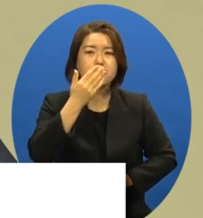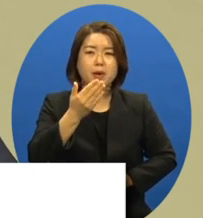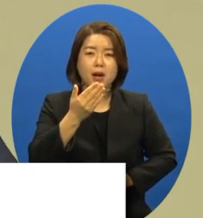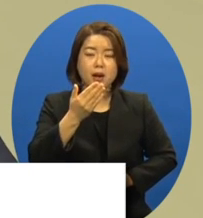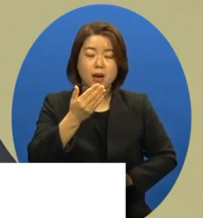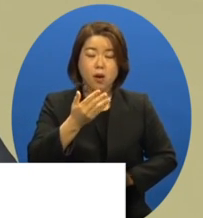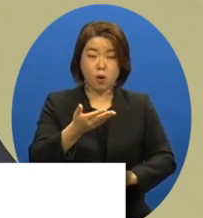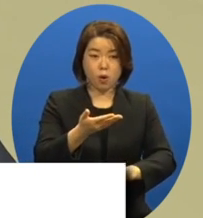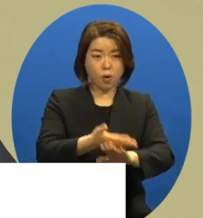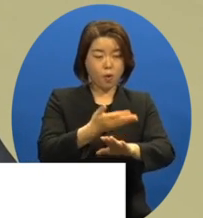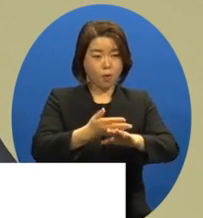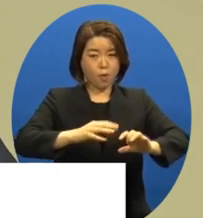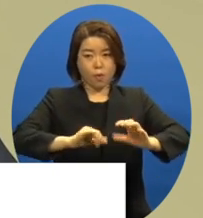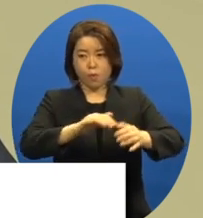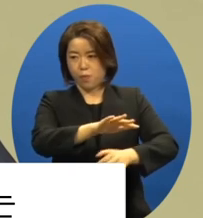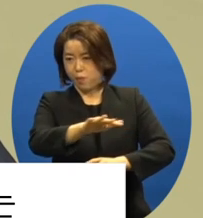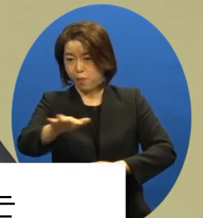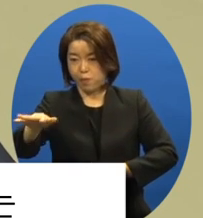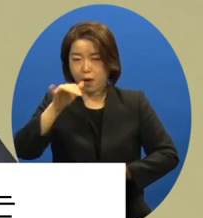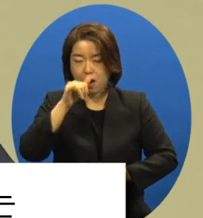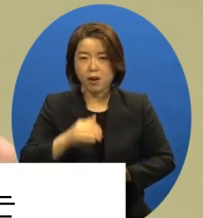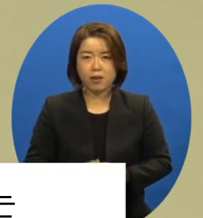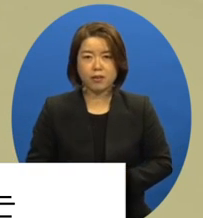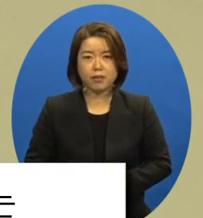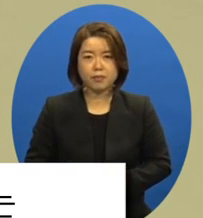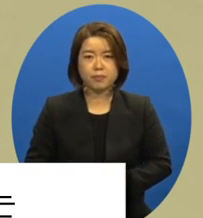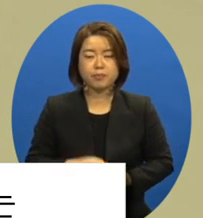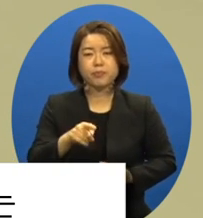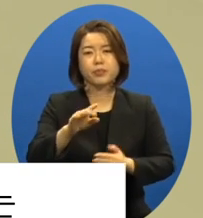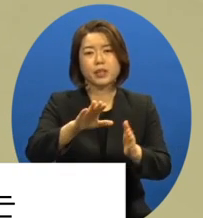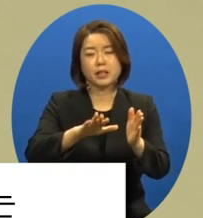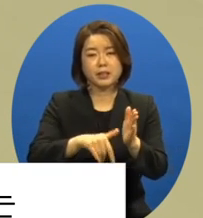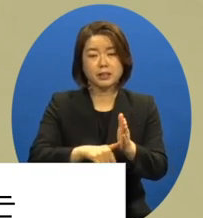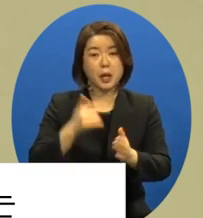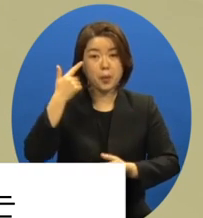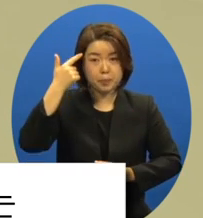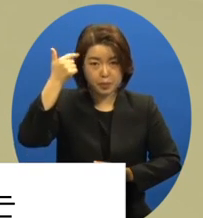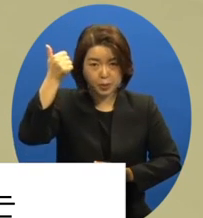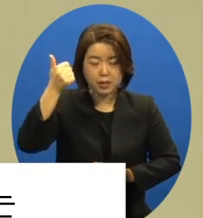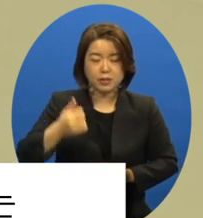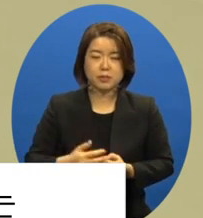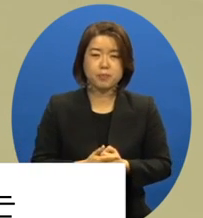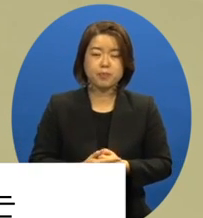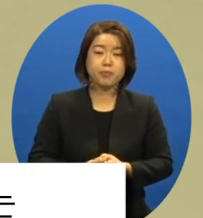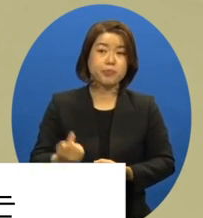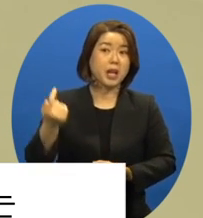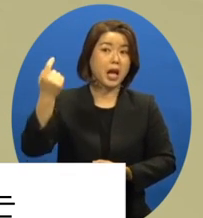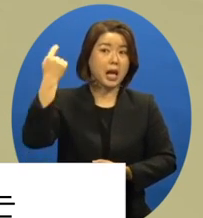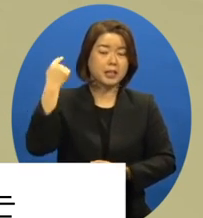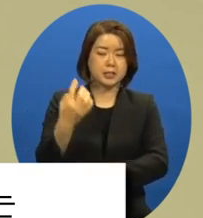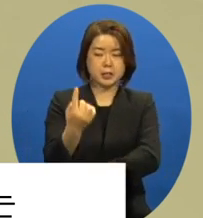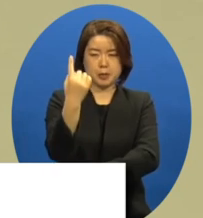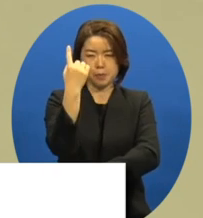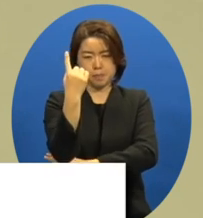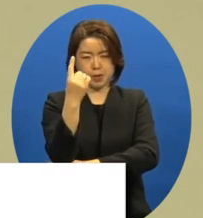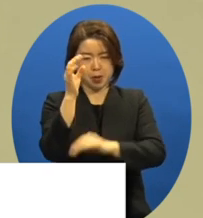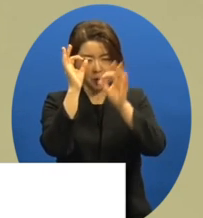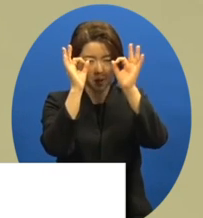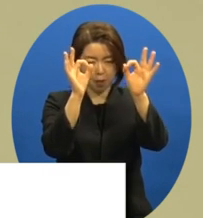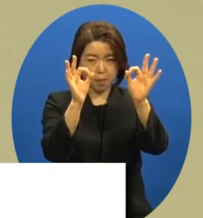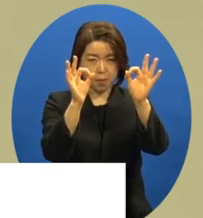딴 세상이었습니다. 그때 리차드 범브란트 목사님이 뒤에 보초가 지켜보는